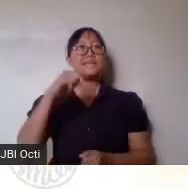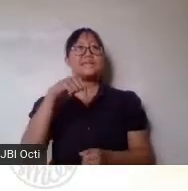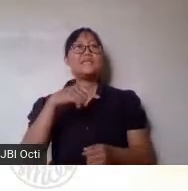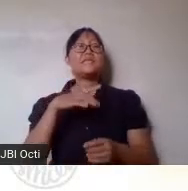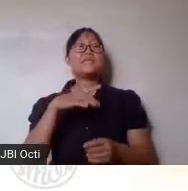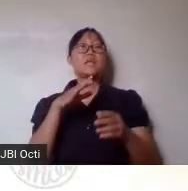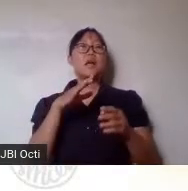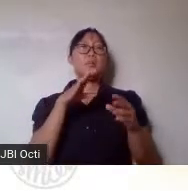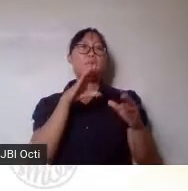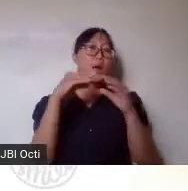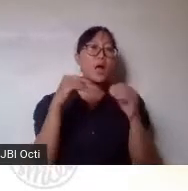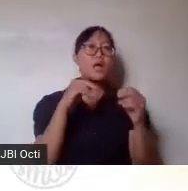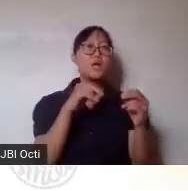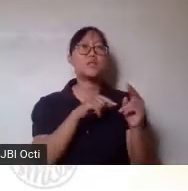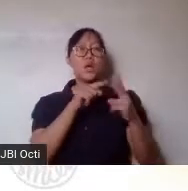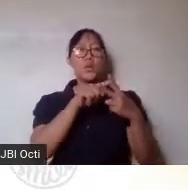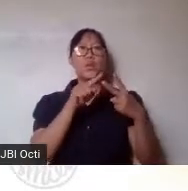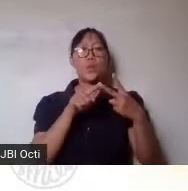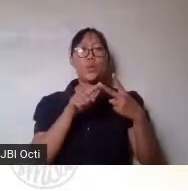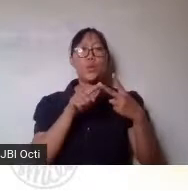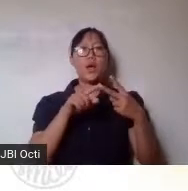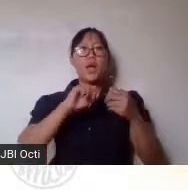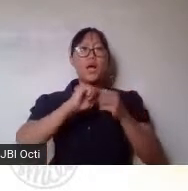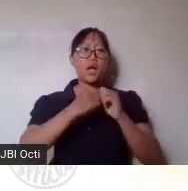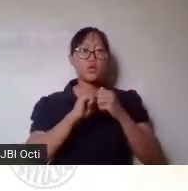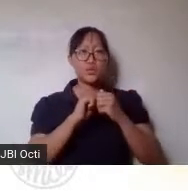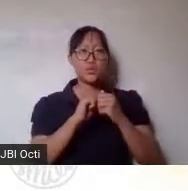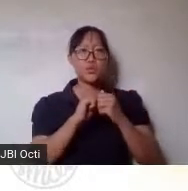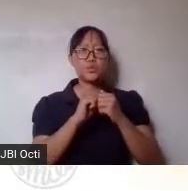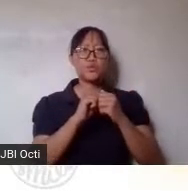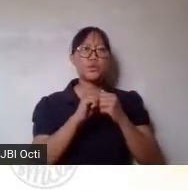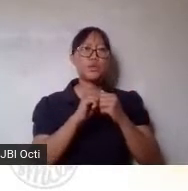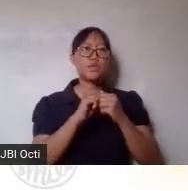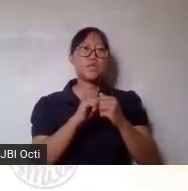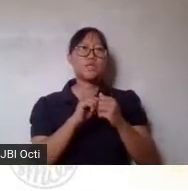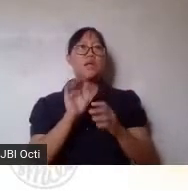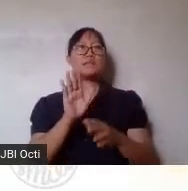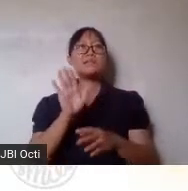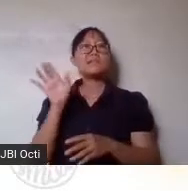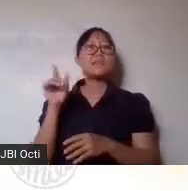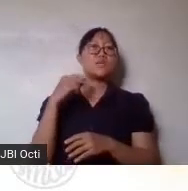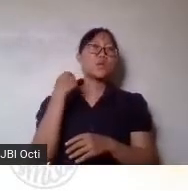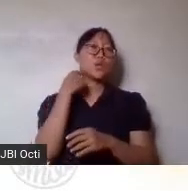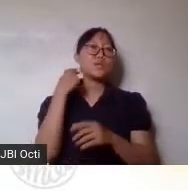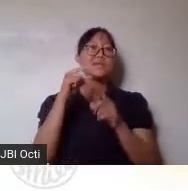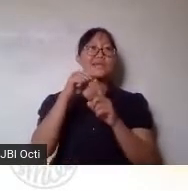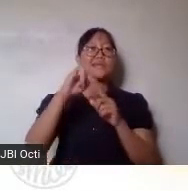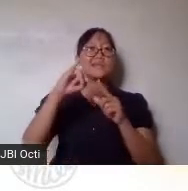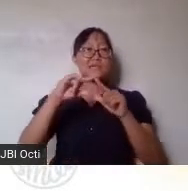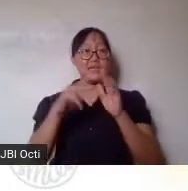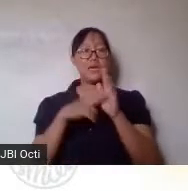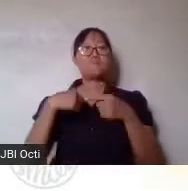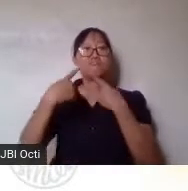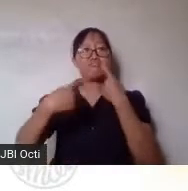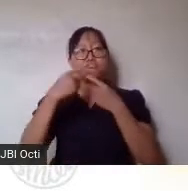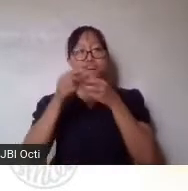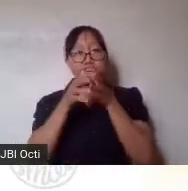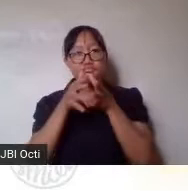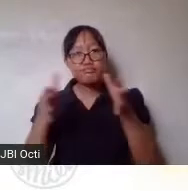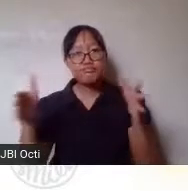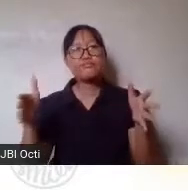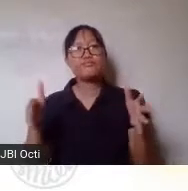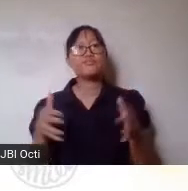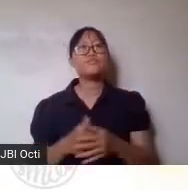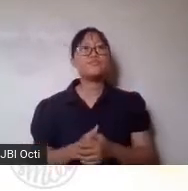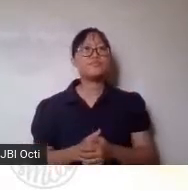khusus tentang disleksi. Kasus yang pertama adalah Attention Deficit Hyperactivity Disorder atau ADHD. Dan satu